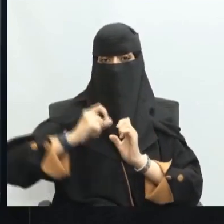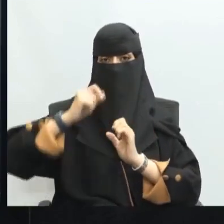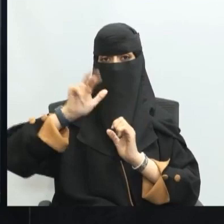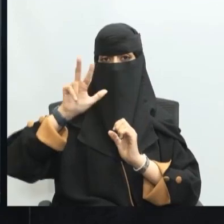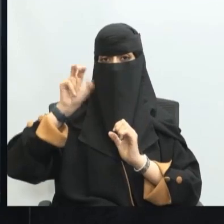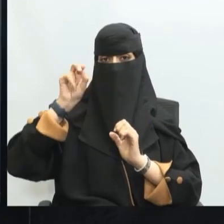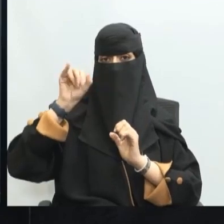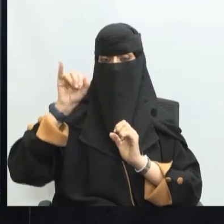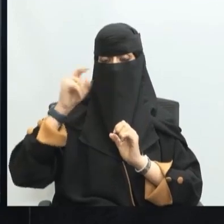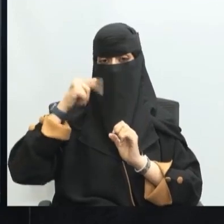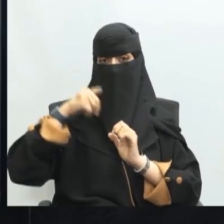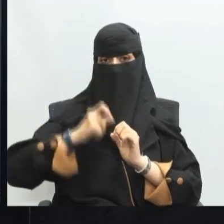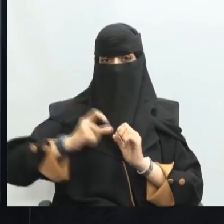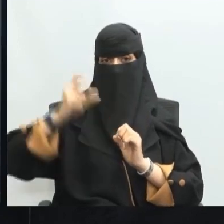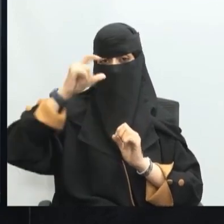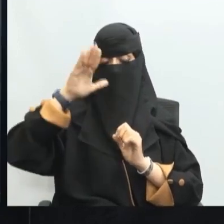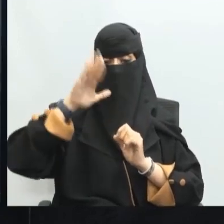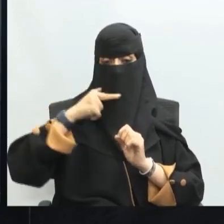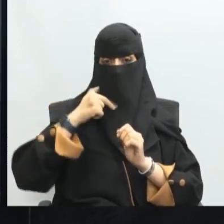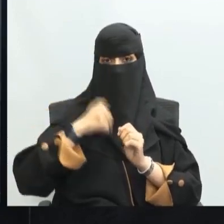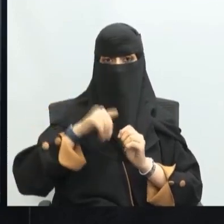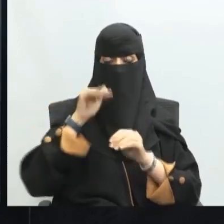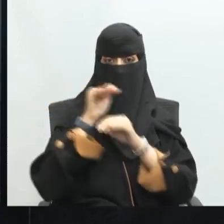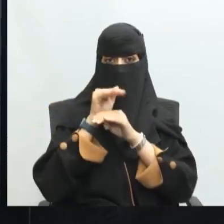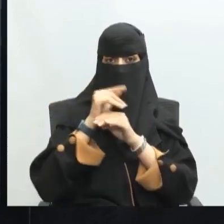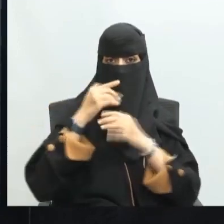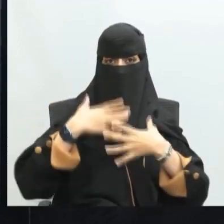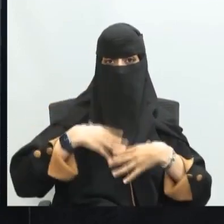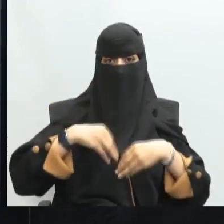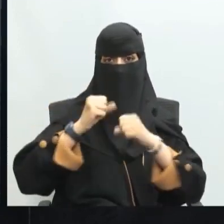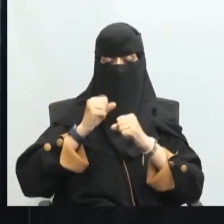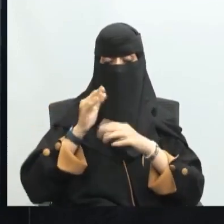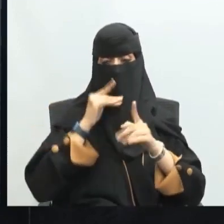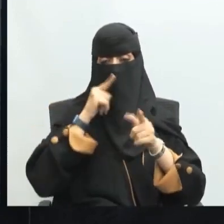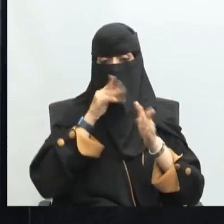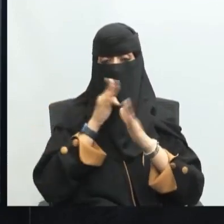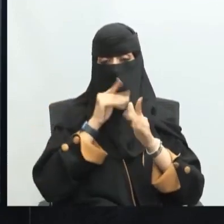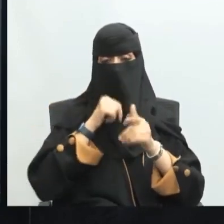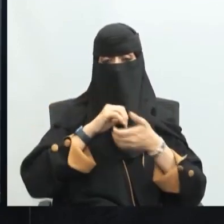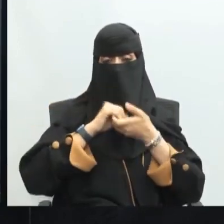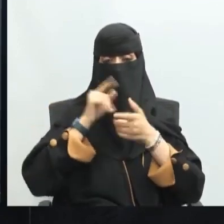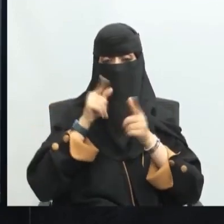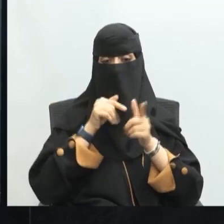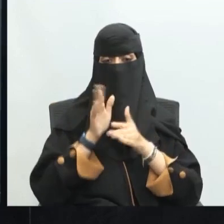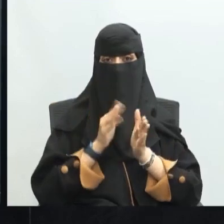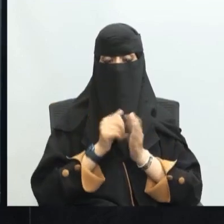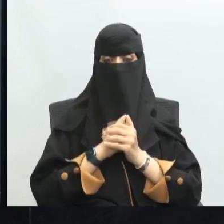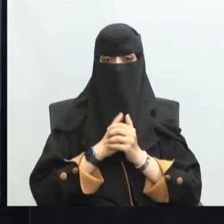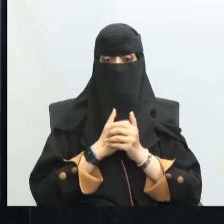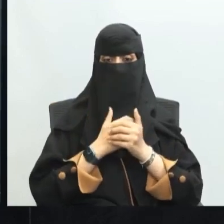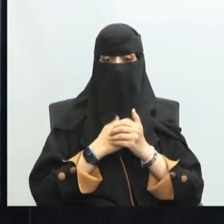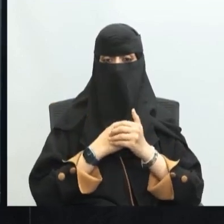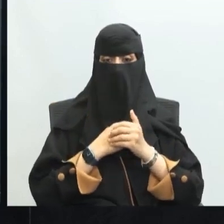تعليم الصحه قضايا الشباب والعمل ايضا تعزيز التلاحم الوطني